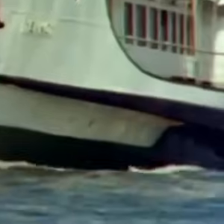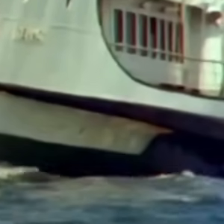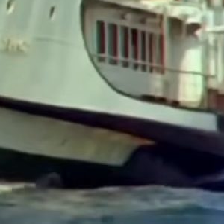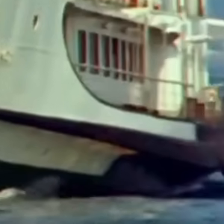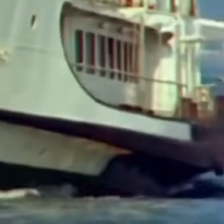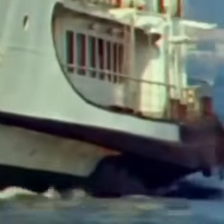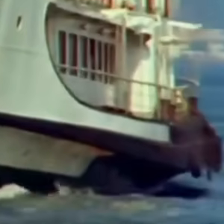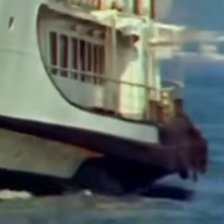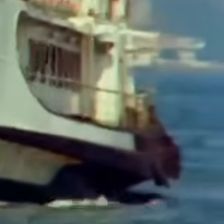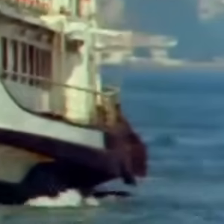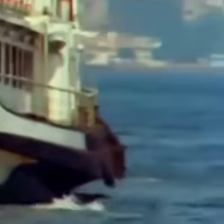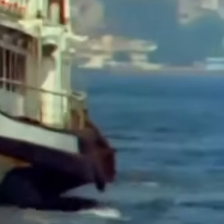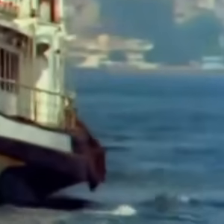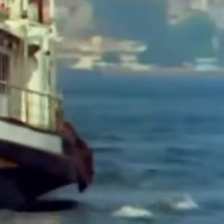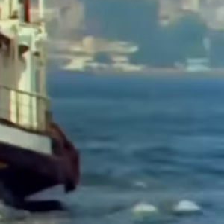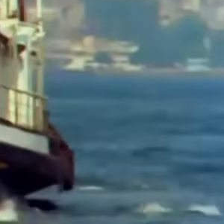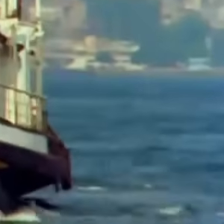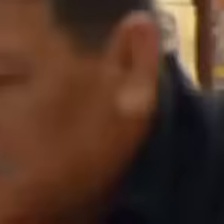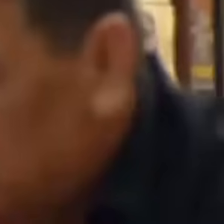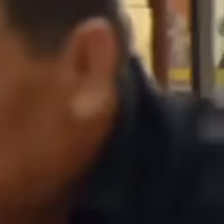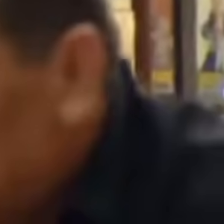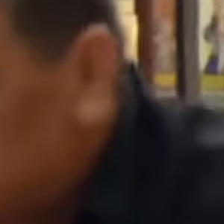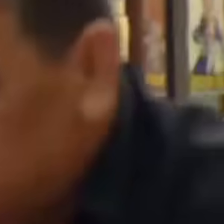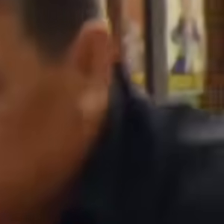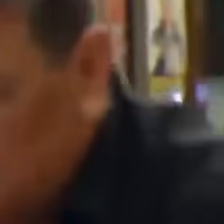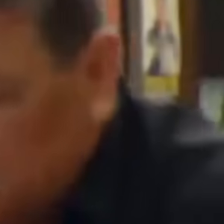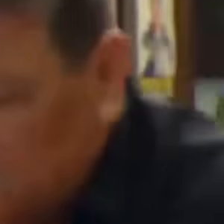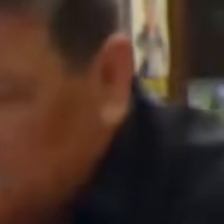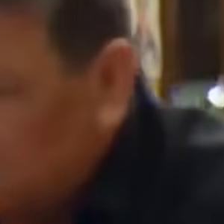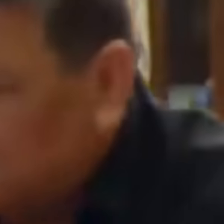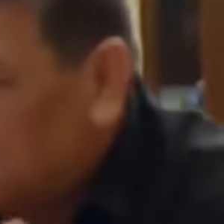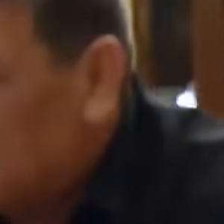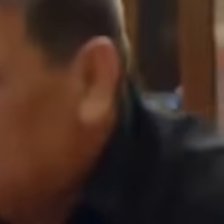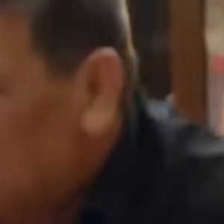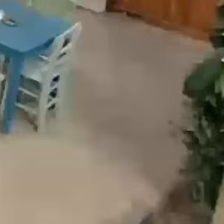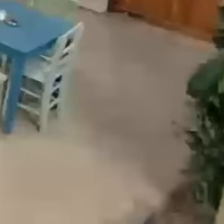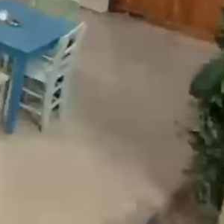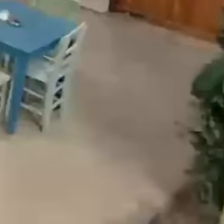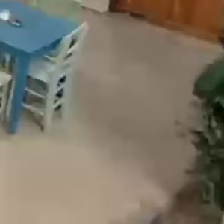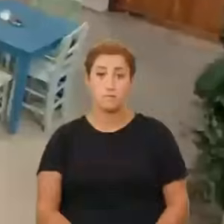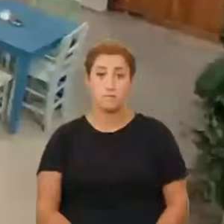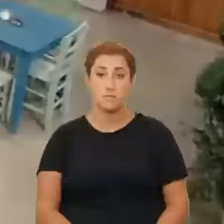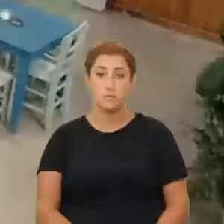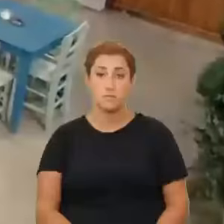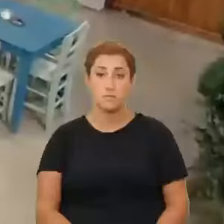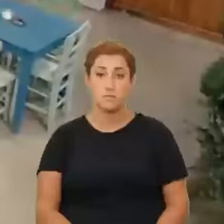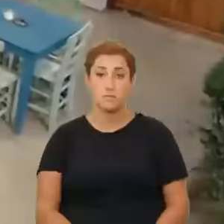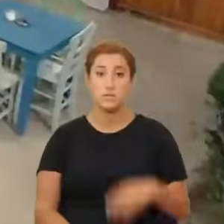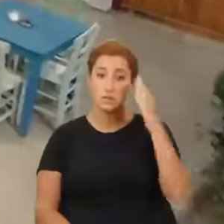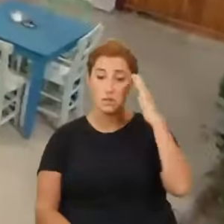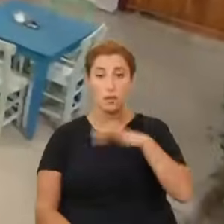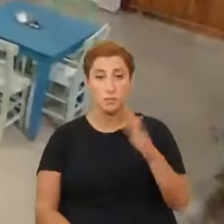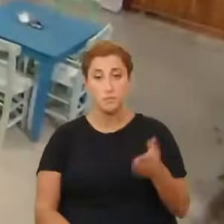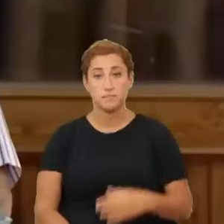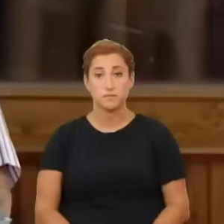sehpadaki işlerin başında. Sabah vakti. Ahmet gülümseyerek kahveye yürüyor. Masaların birinde ikili, öbüründe dörtlü oturanlar var.